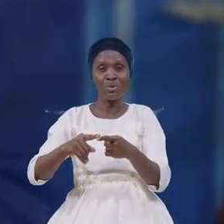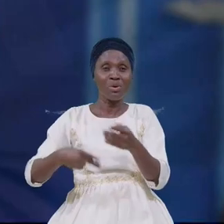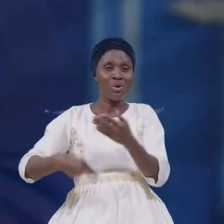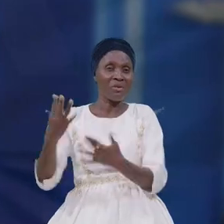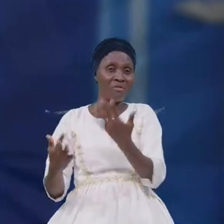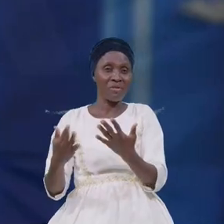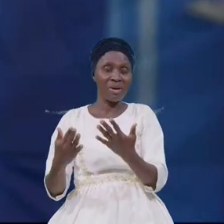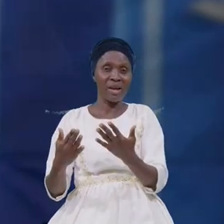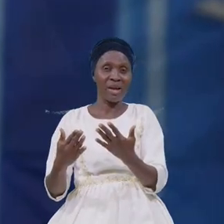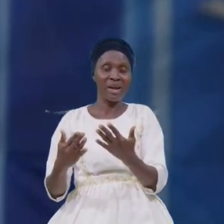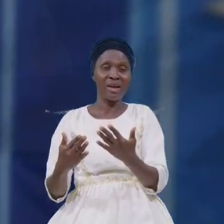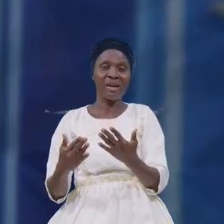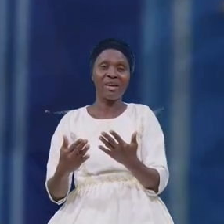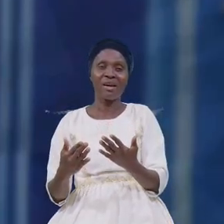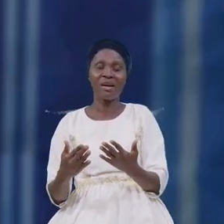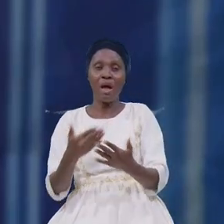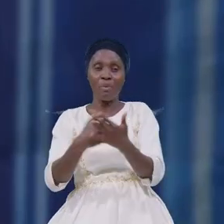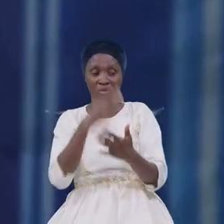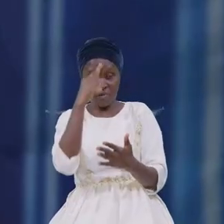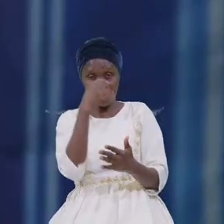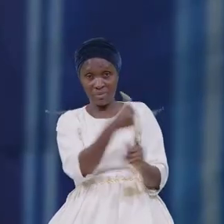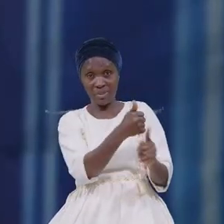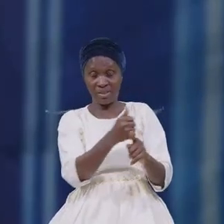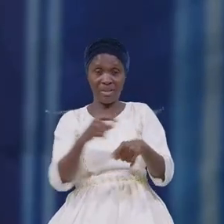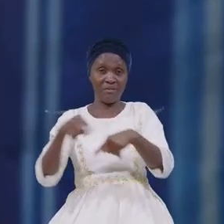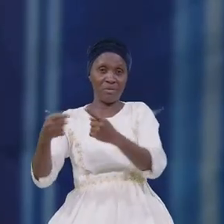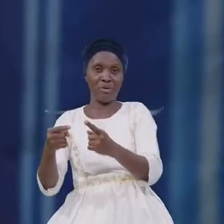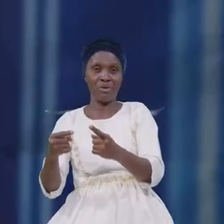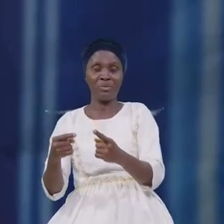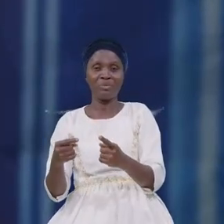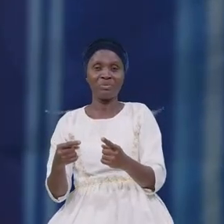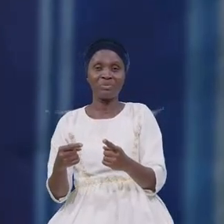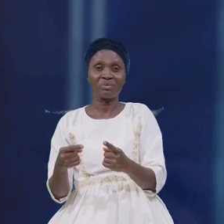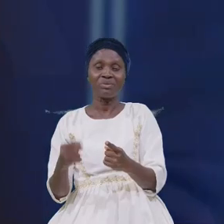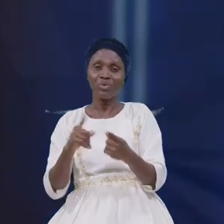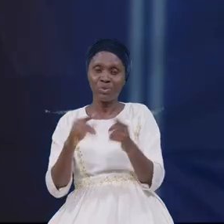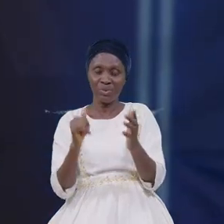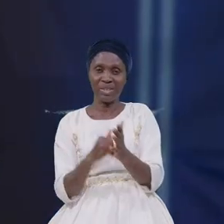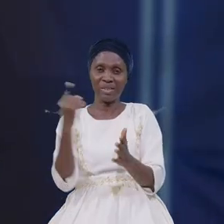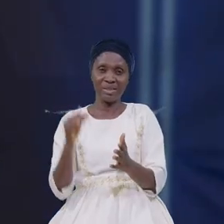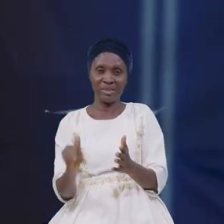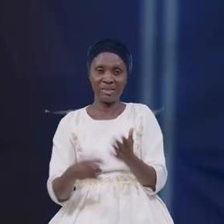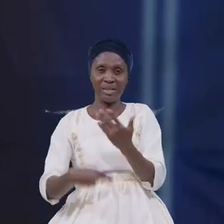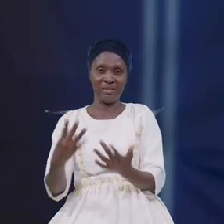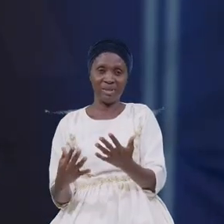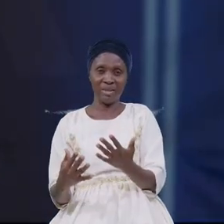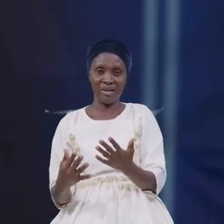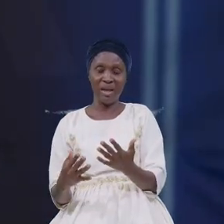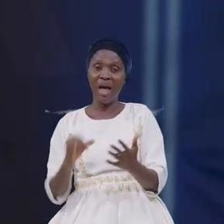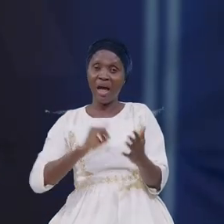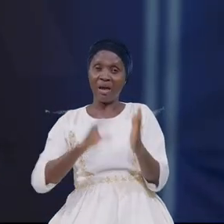vous envoyer là où et vous aurez passé l'éternité. Aujourd'hui, vous allez échapper à